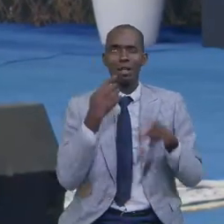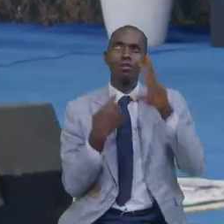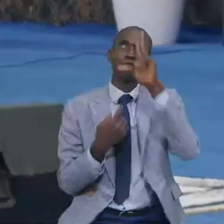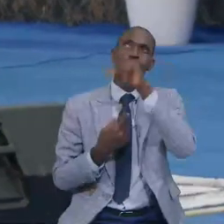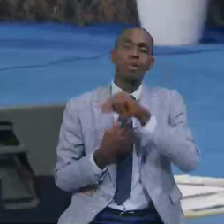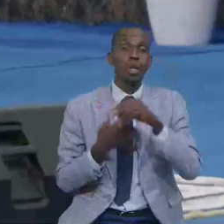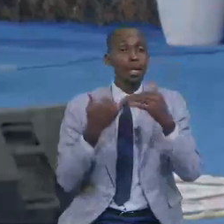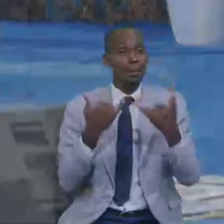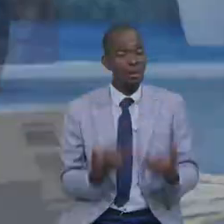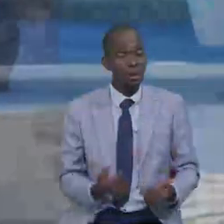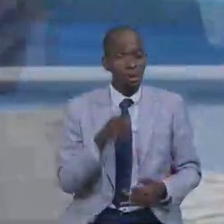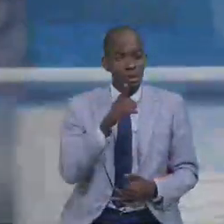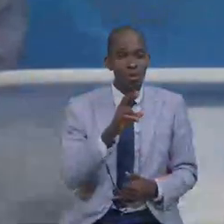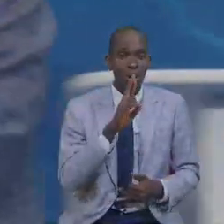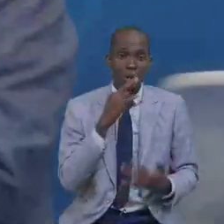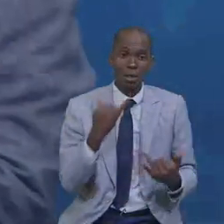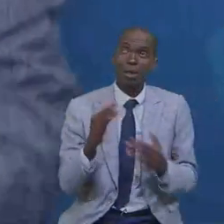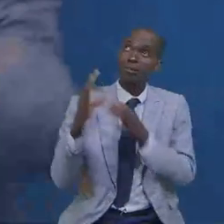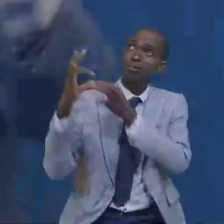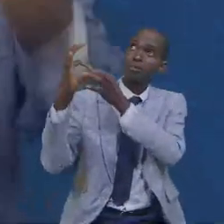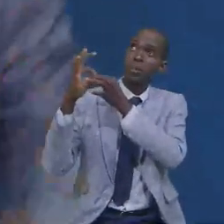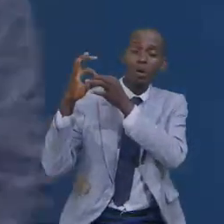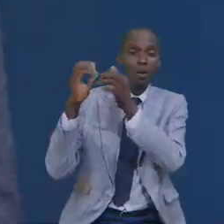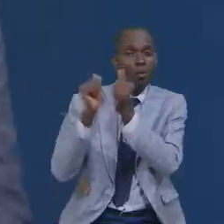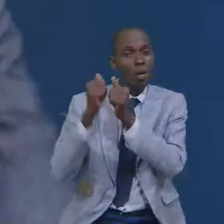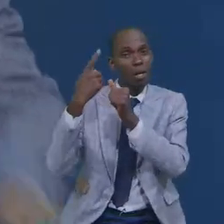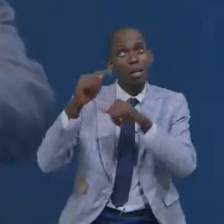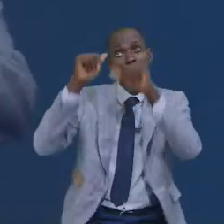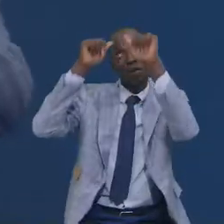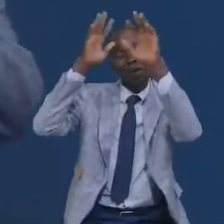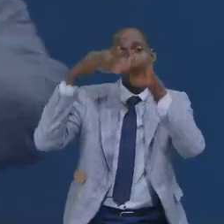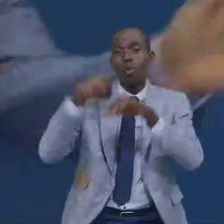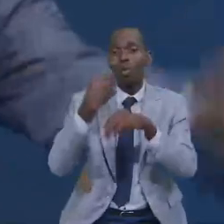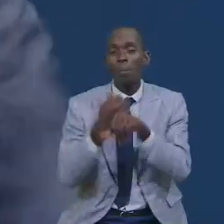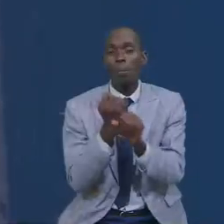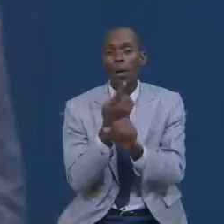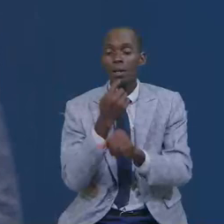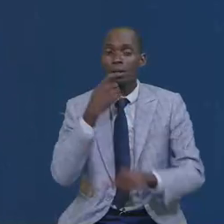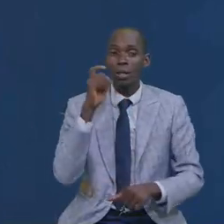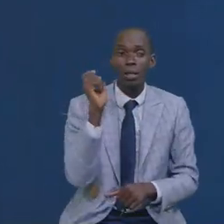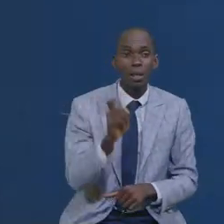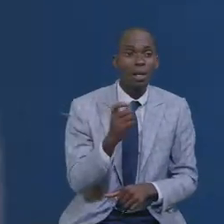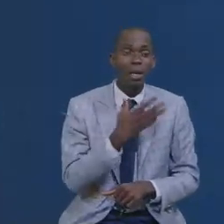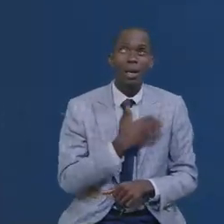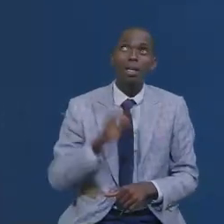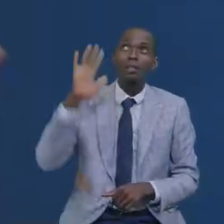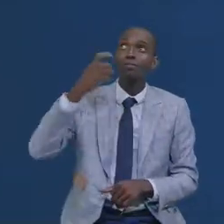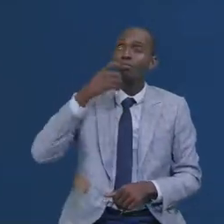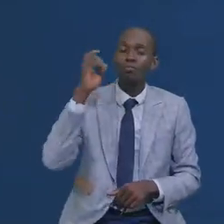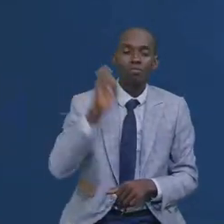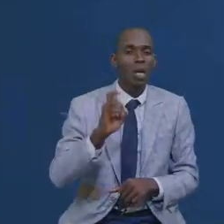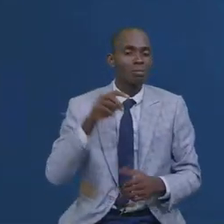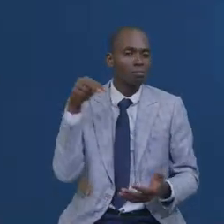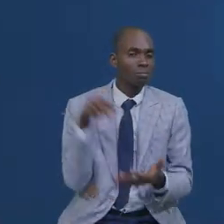non maintenant comme tu t'es attaché au père qui a fait le décret et le